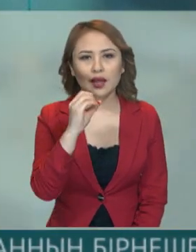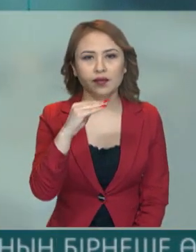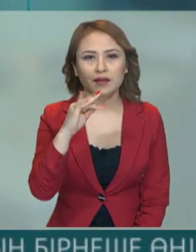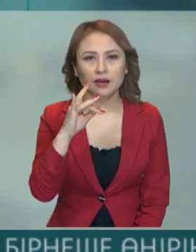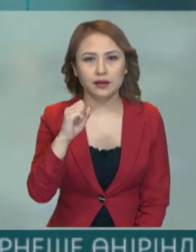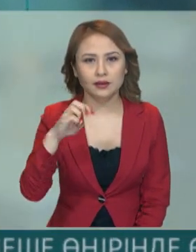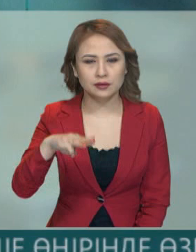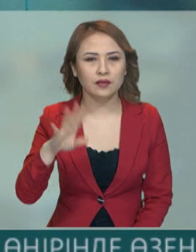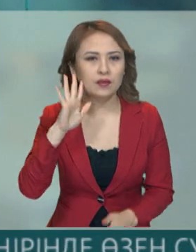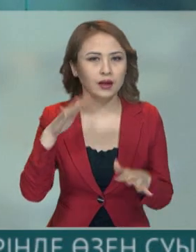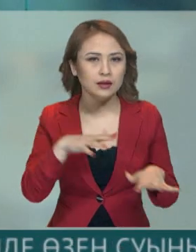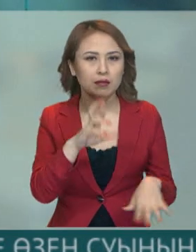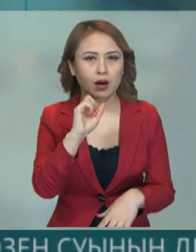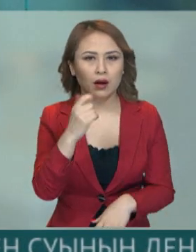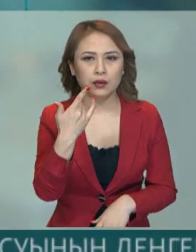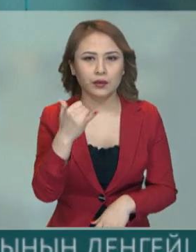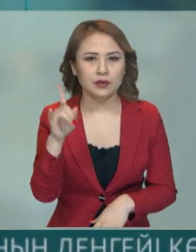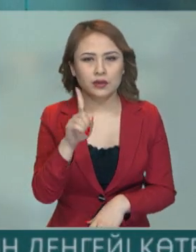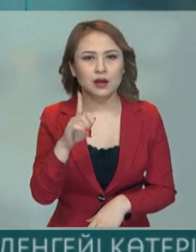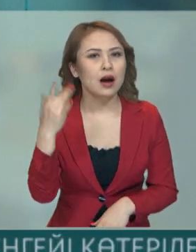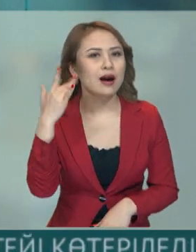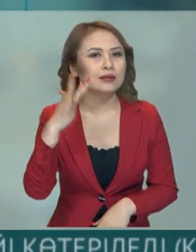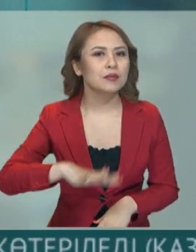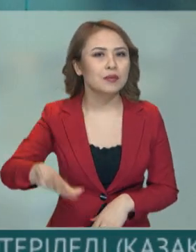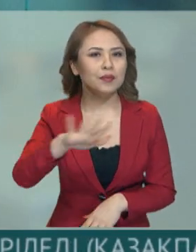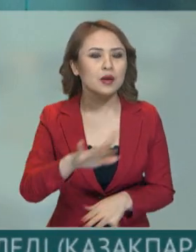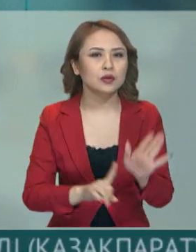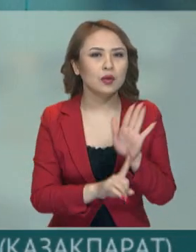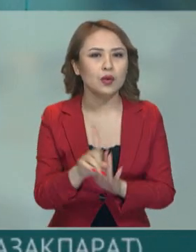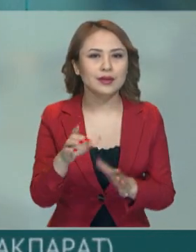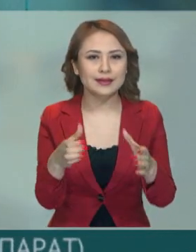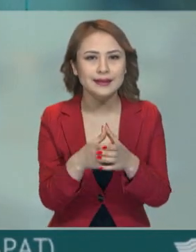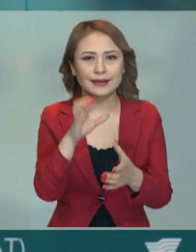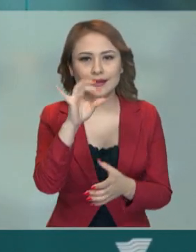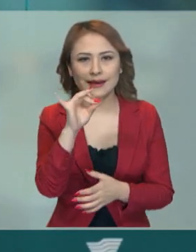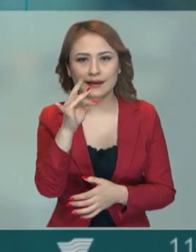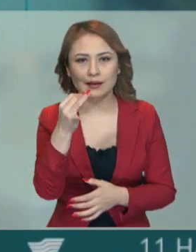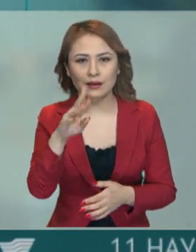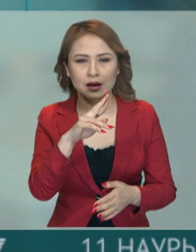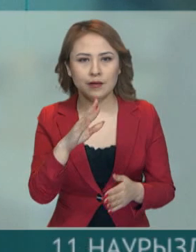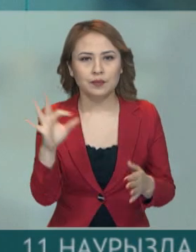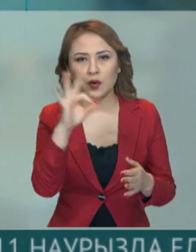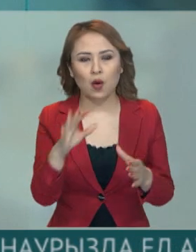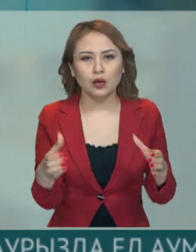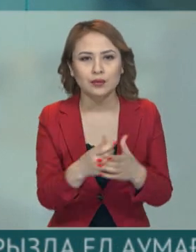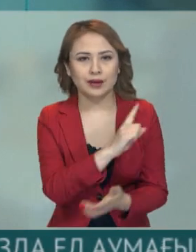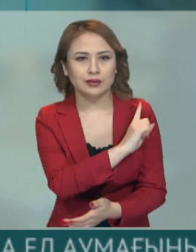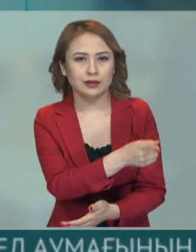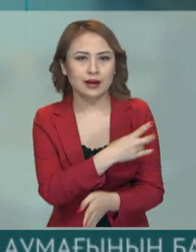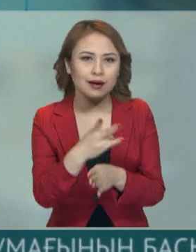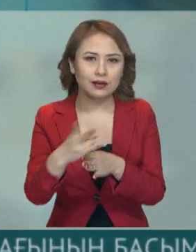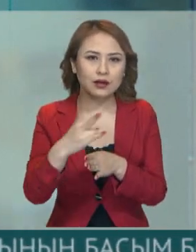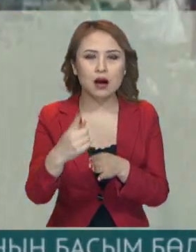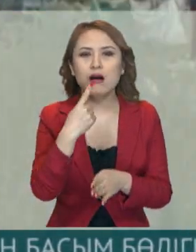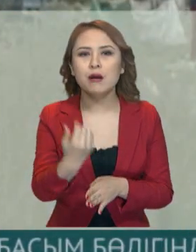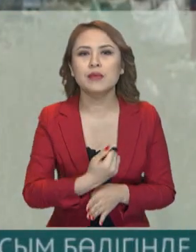Ефрат өзенінің шығысындағы Багуз елді мекенінде ақш бастаған коалицияның қолдауымен Сириян демократиялық күштері лаңкестерге